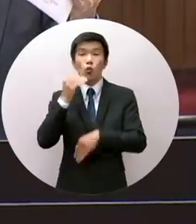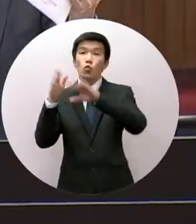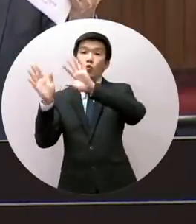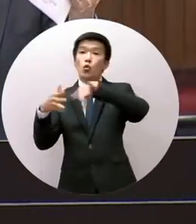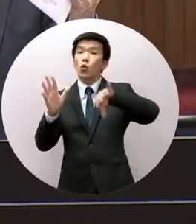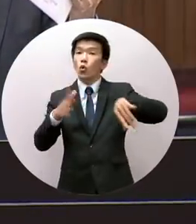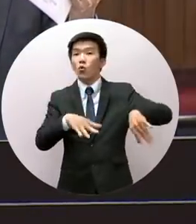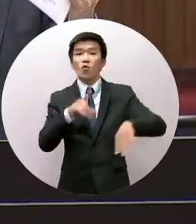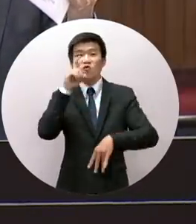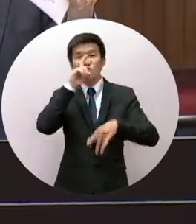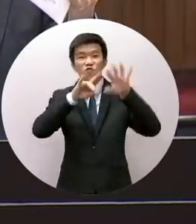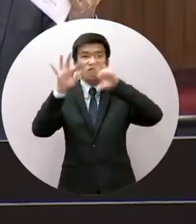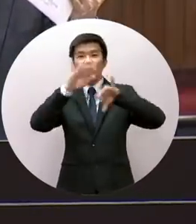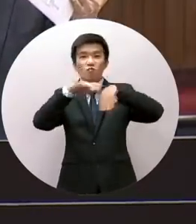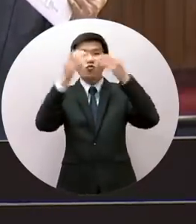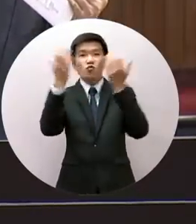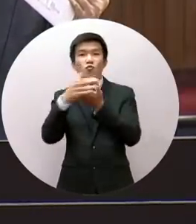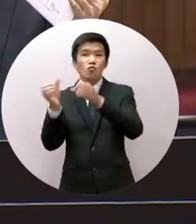掉